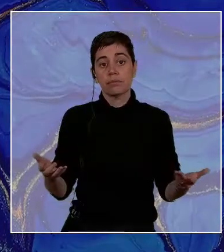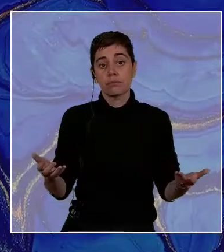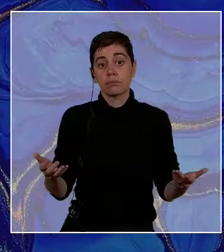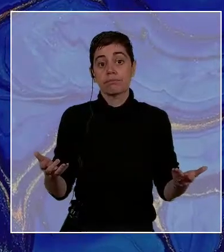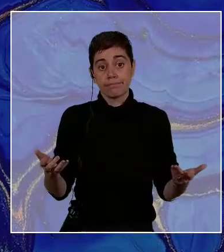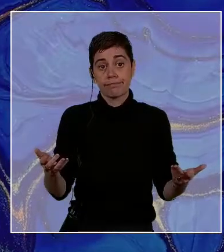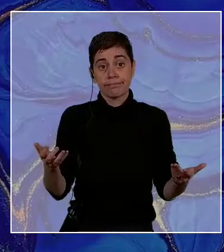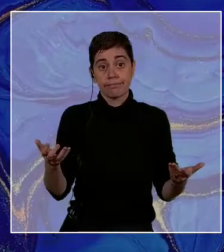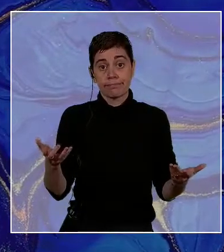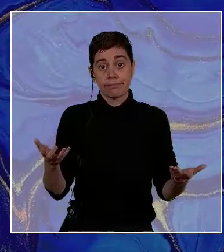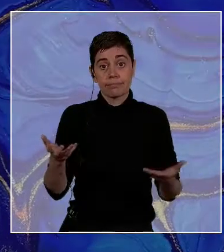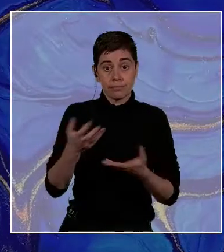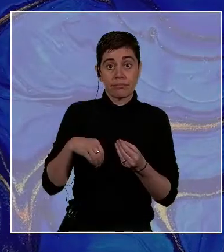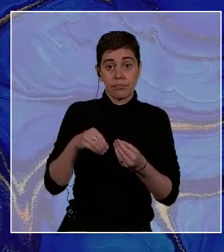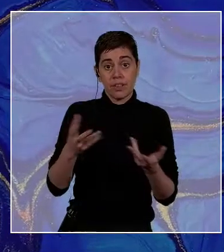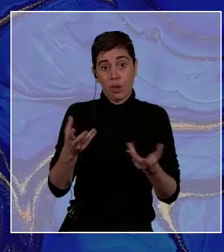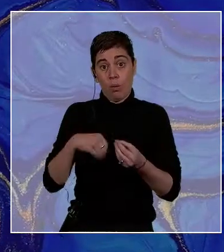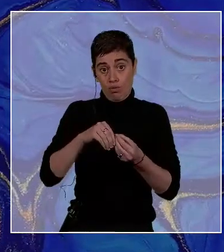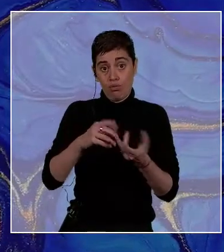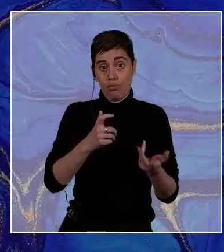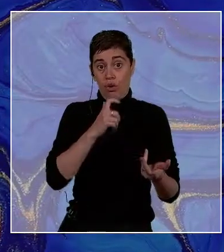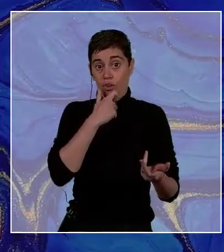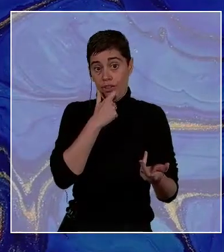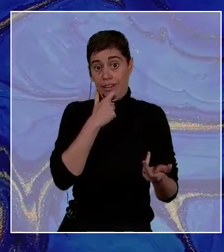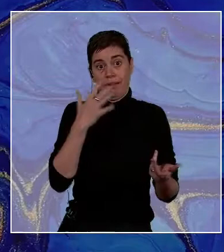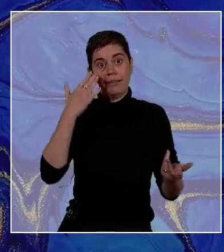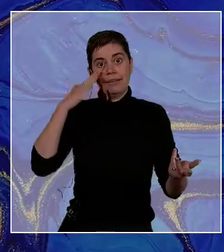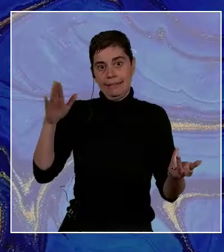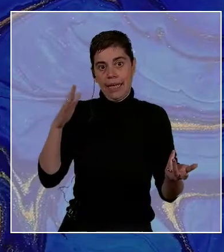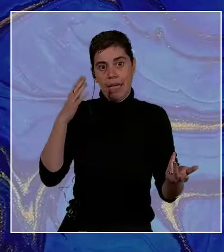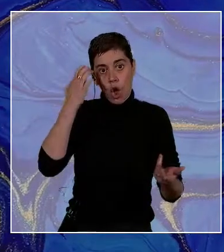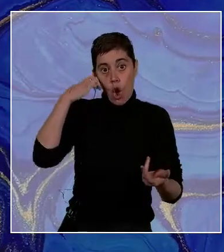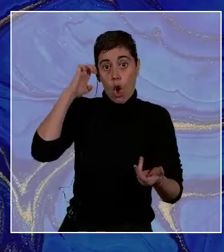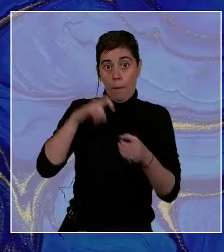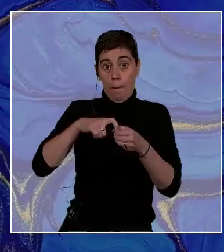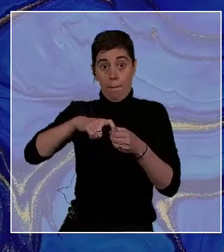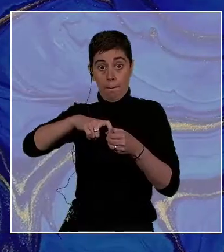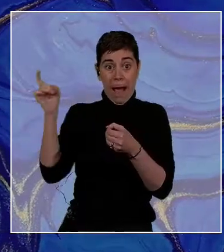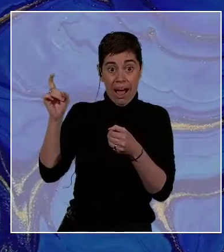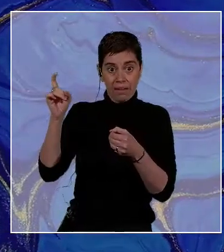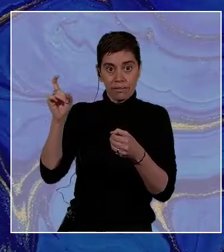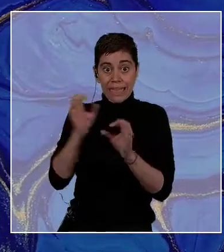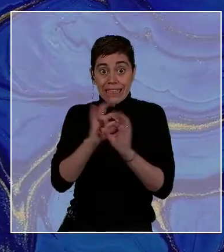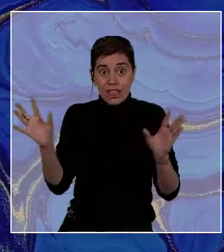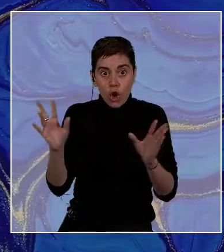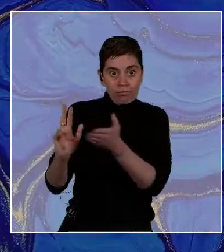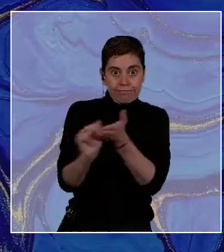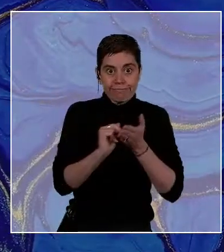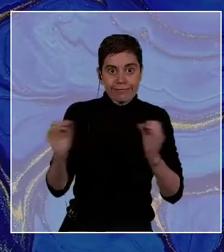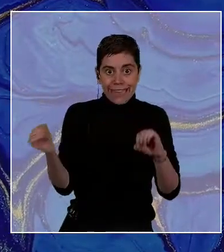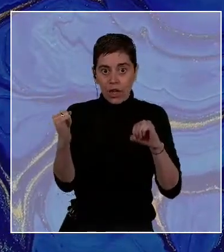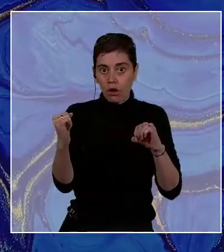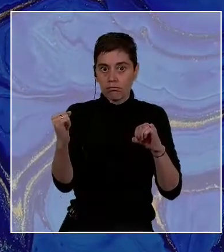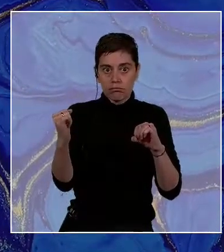qu'il y ait en plus en Angleterre un Brexit no deal, c'est-à-dire sans accord, ce qui est évidemment ce